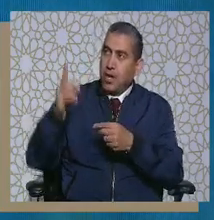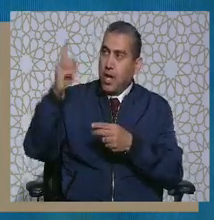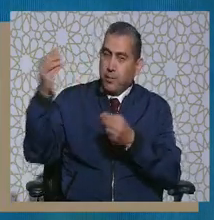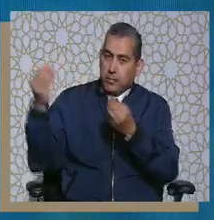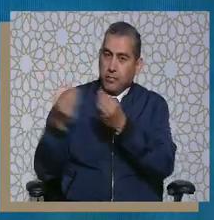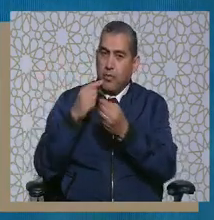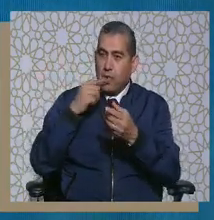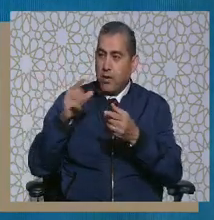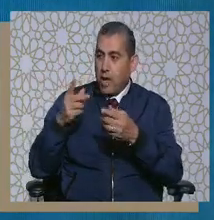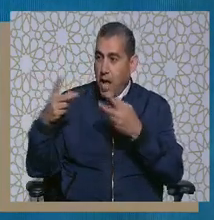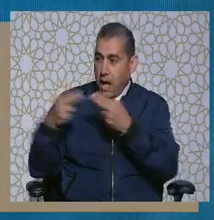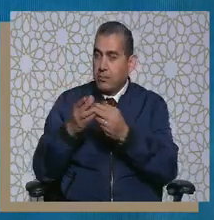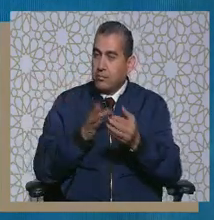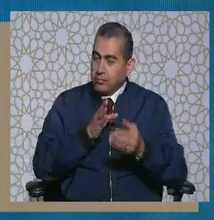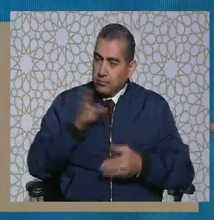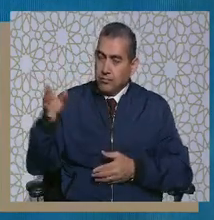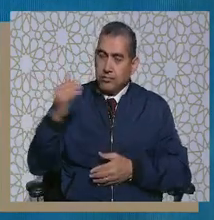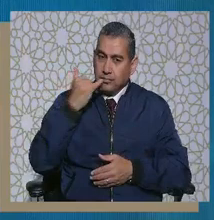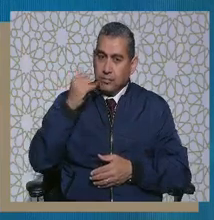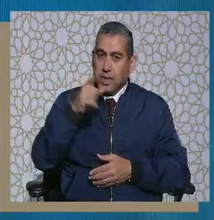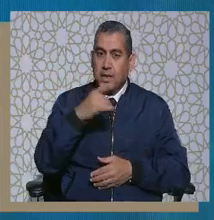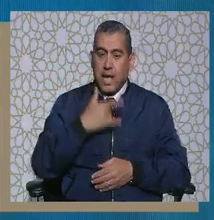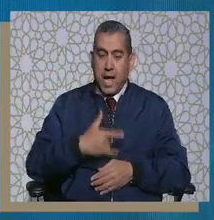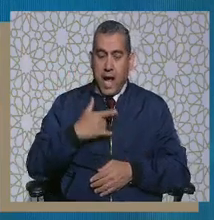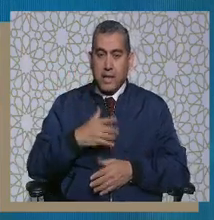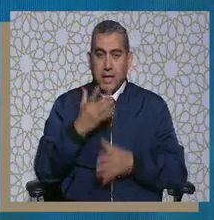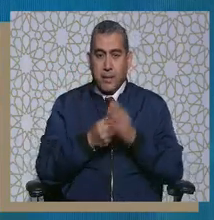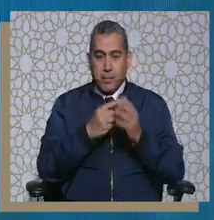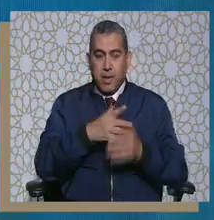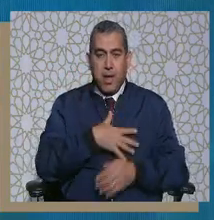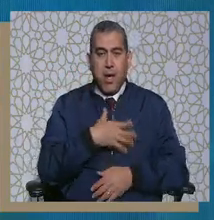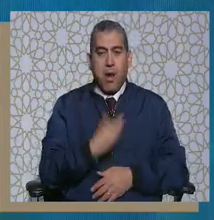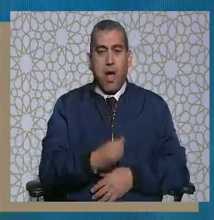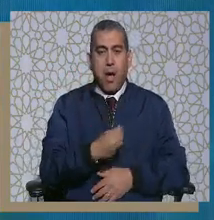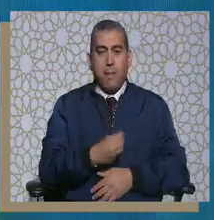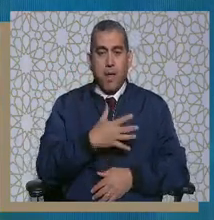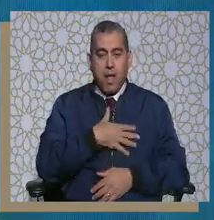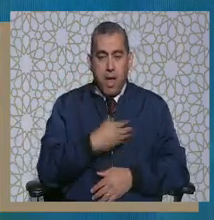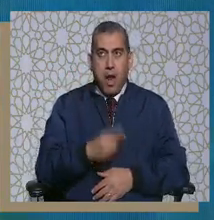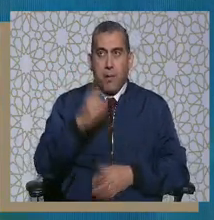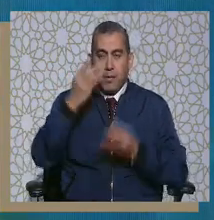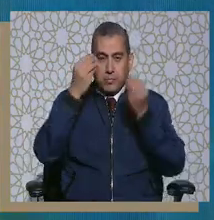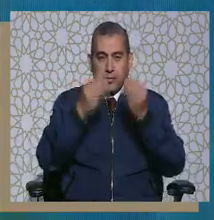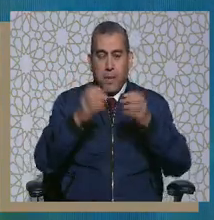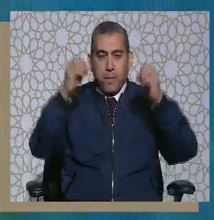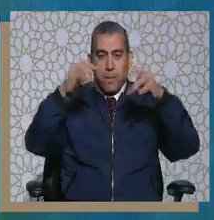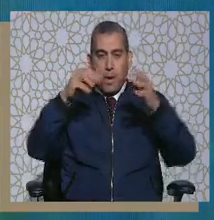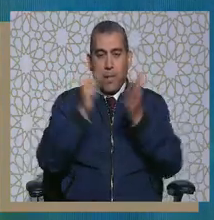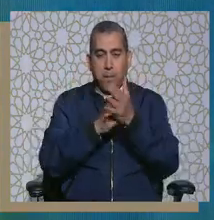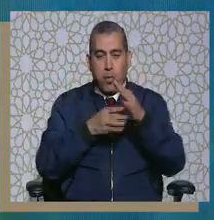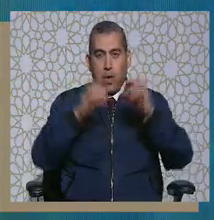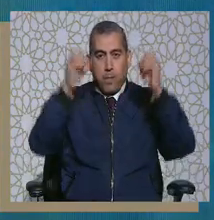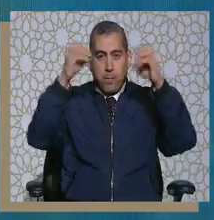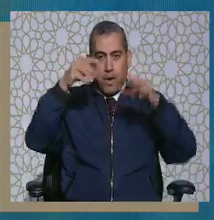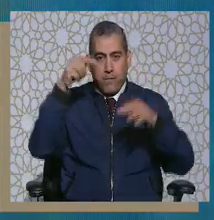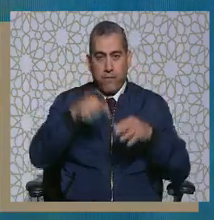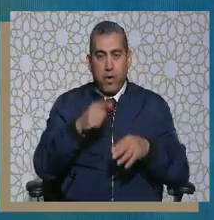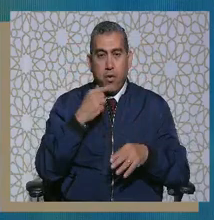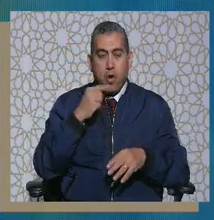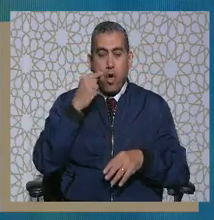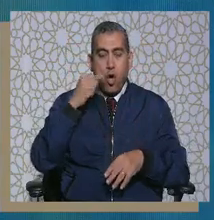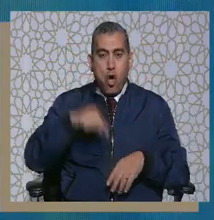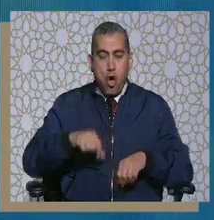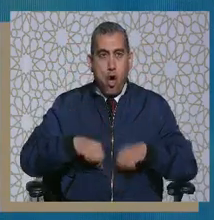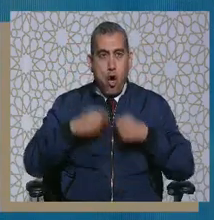وهتفضلي انت حاسه واولادك هيتربي على الرحمه الرحمه اللي تزود البركه في البيوت والرحمه اللي تخلي العمر